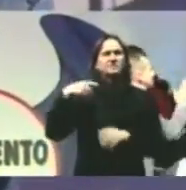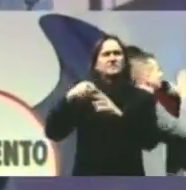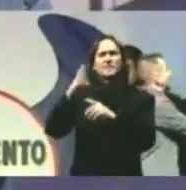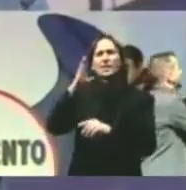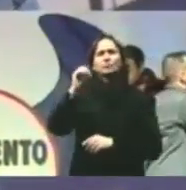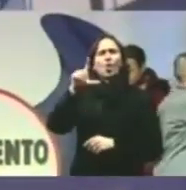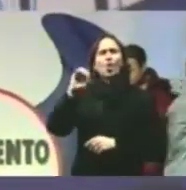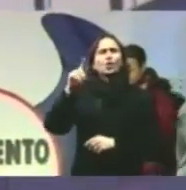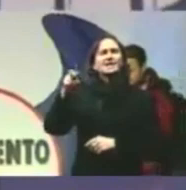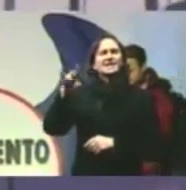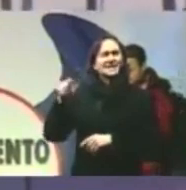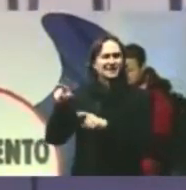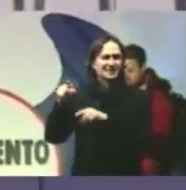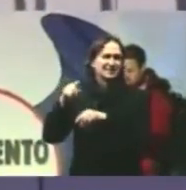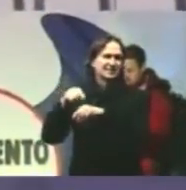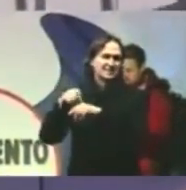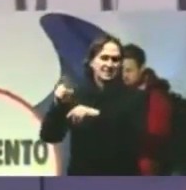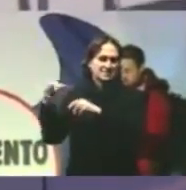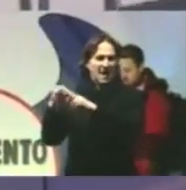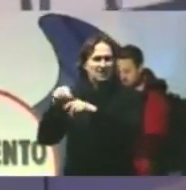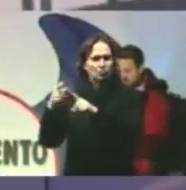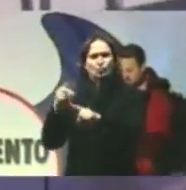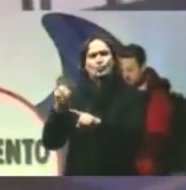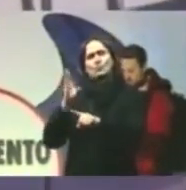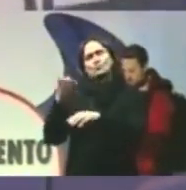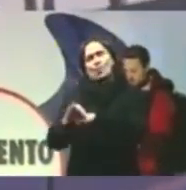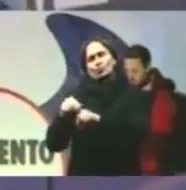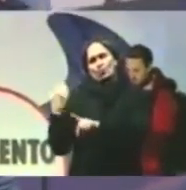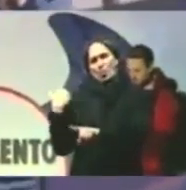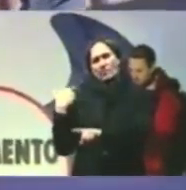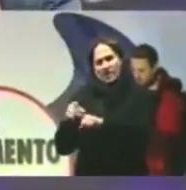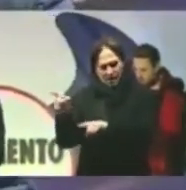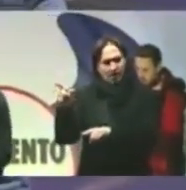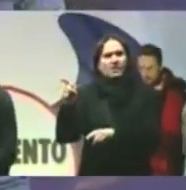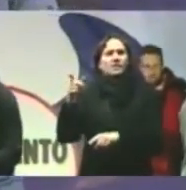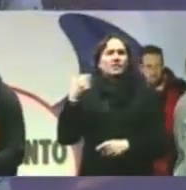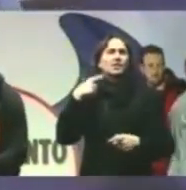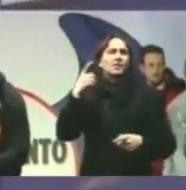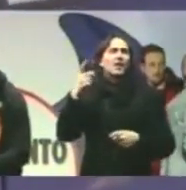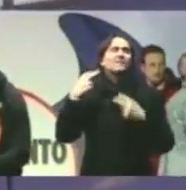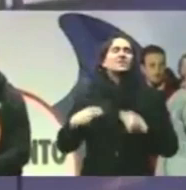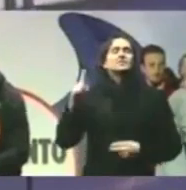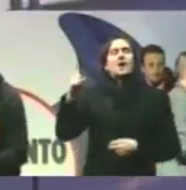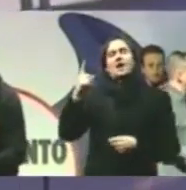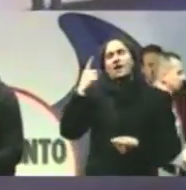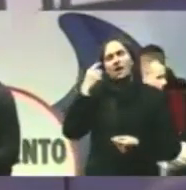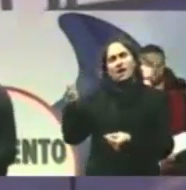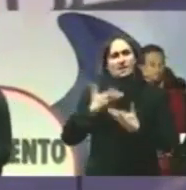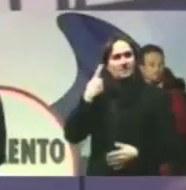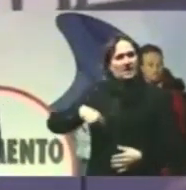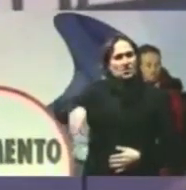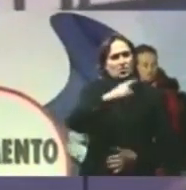la vita, è morto qualche tempo fa, ma ha speso la vita per noi. Vi voglio leggere il suo messaggio che ci ha mandato da casa.